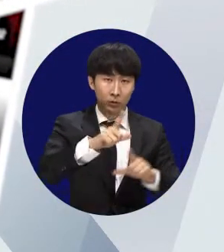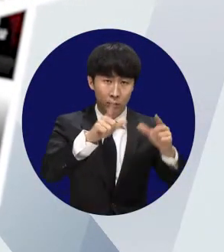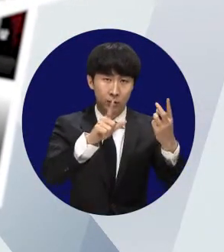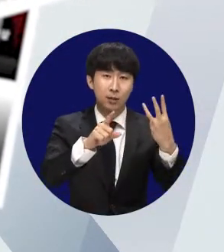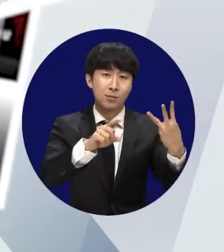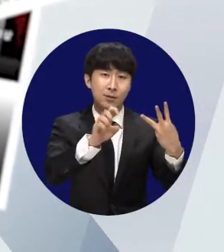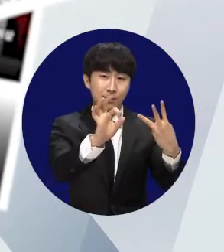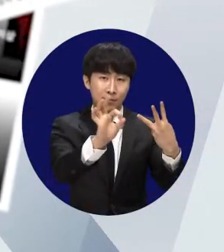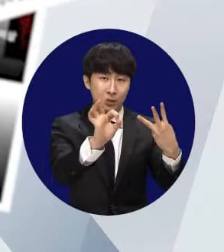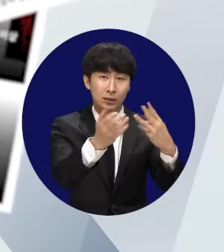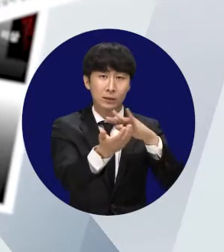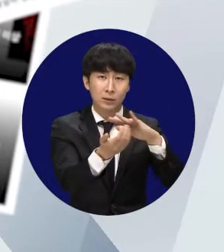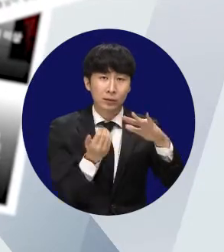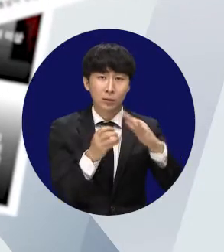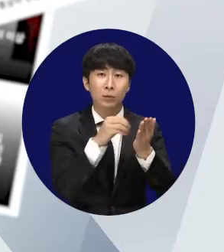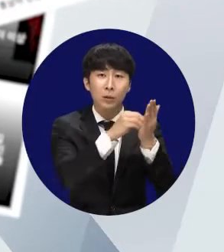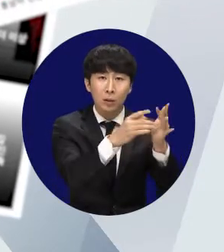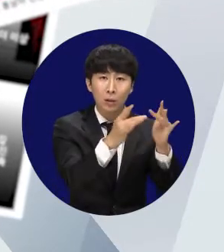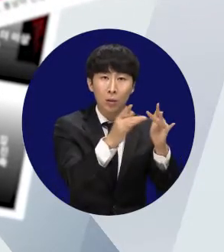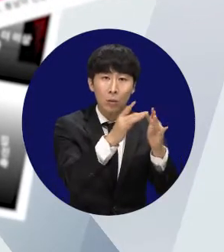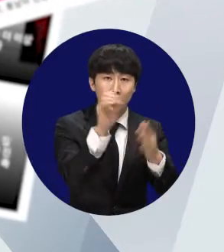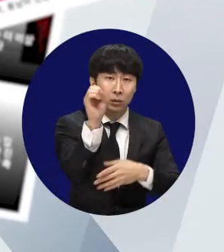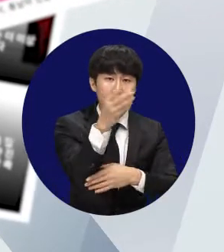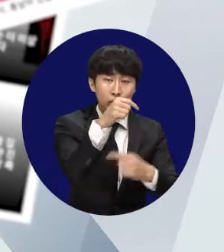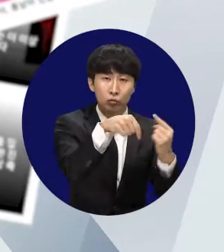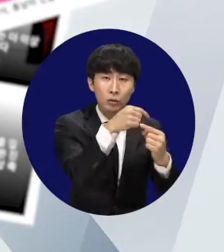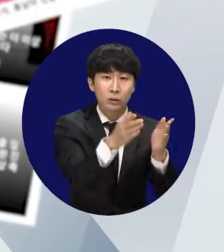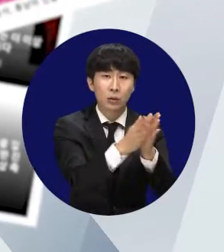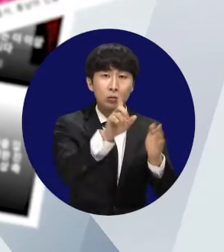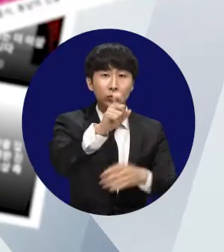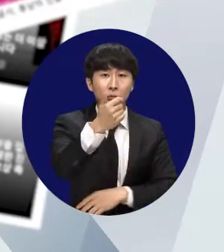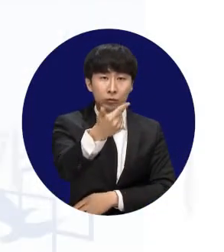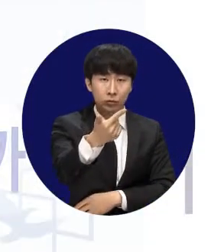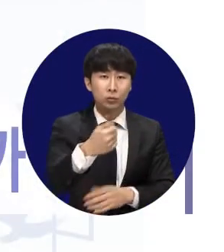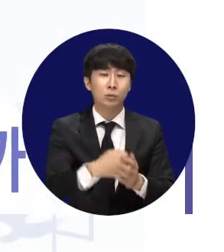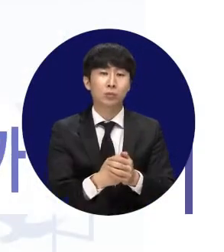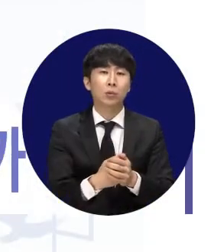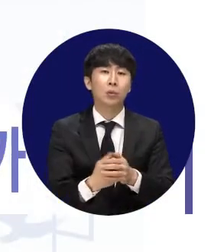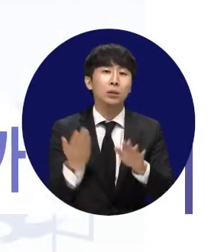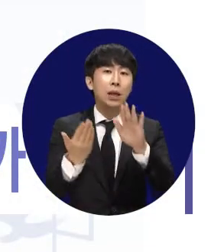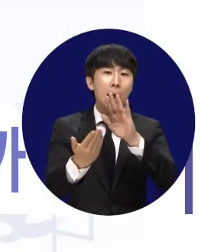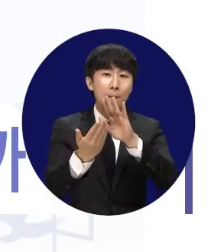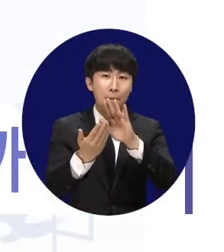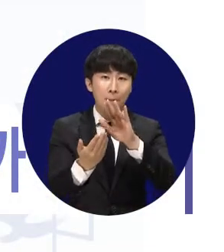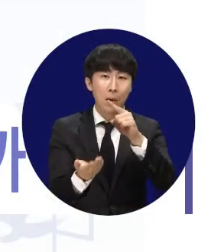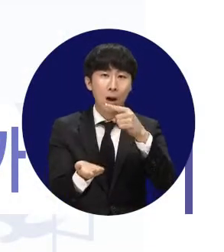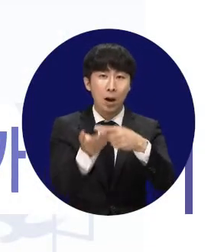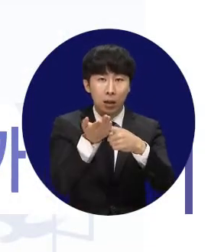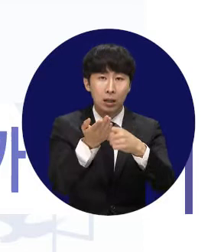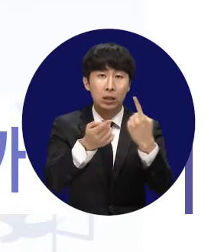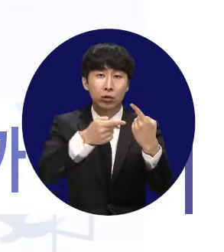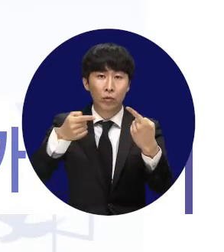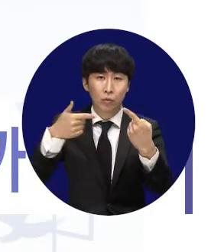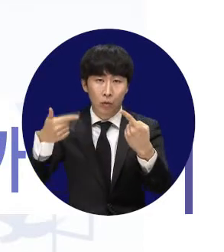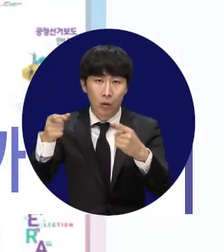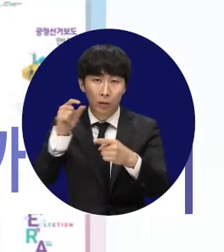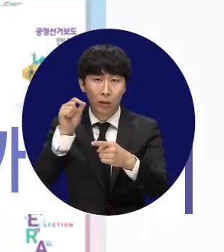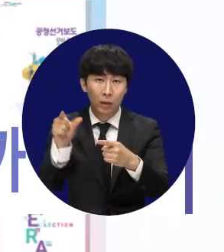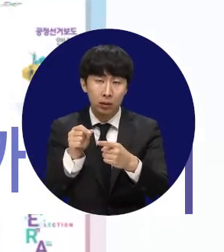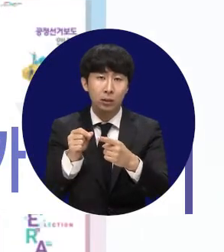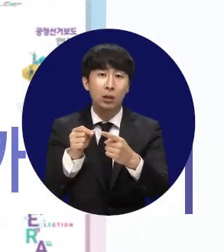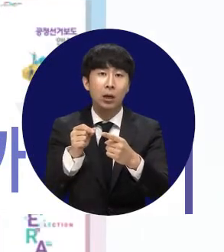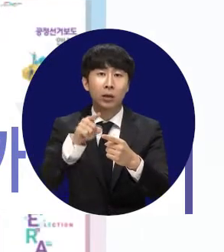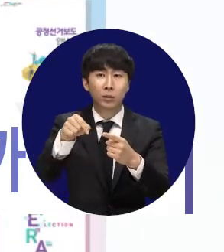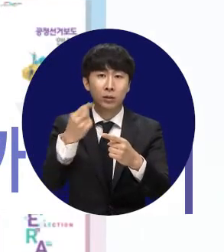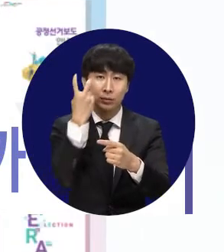이전에 등록된 인터넷 언론사 중 운영을 개시한 66개사, 상반기에 심의 대상에서 제외되었던 언론사 중